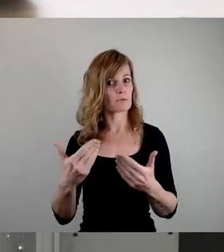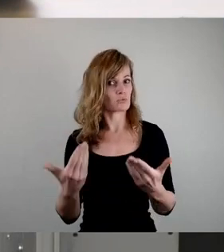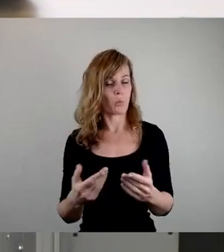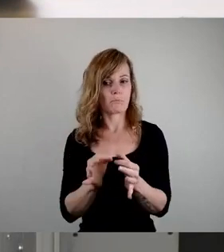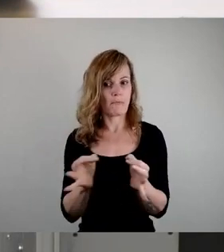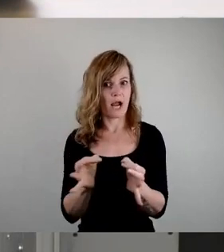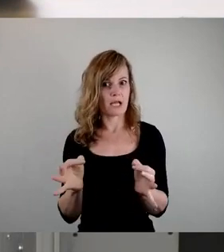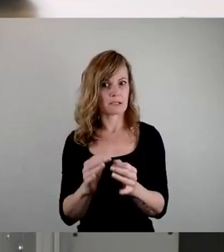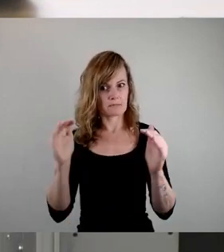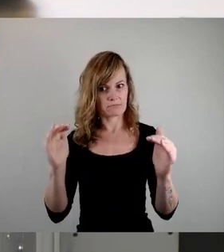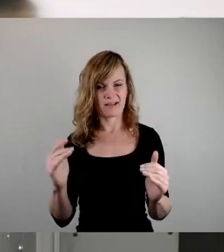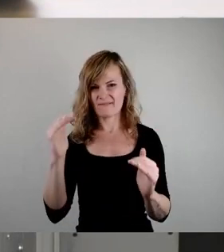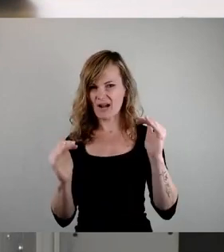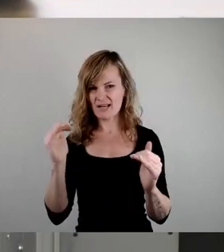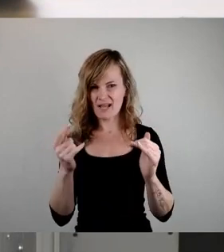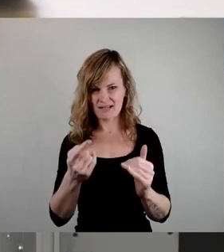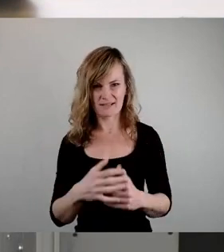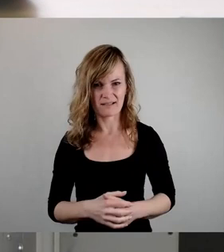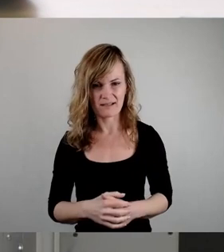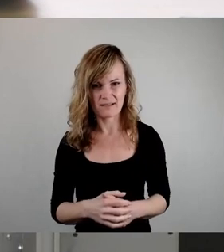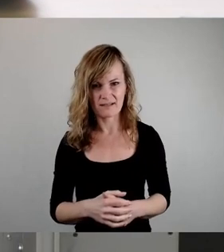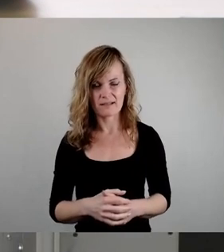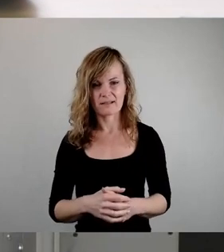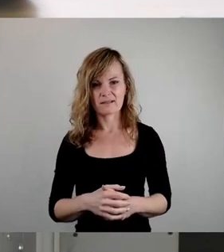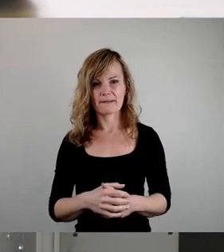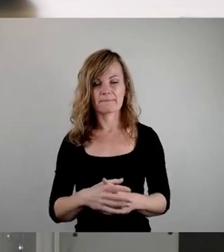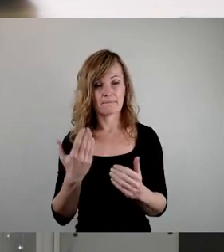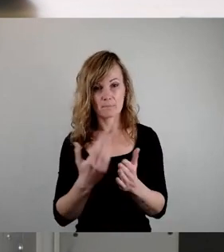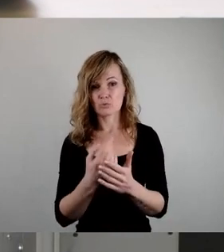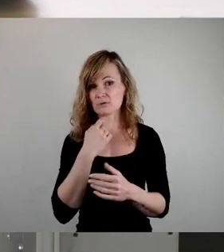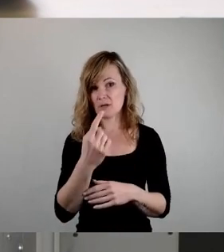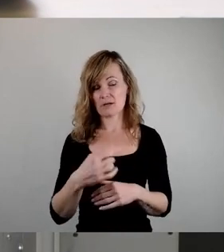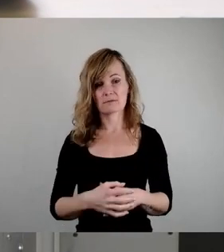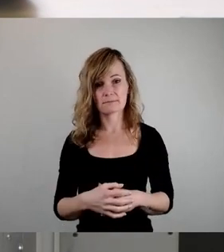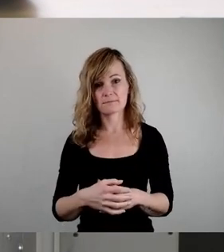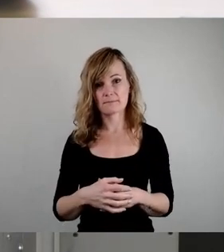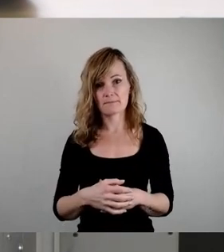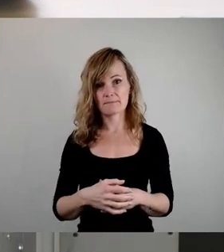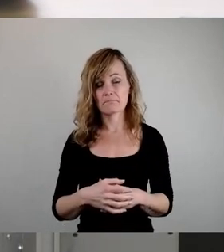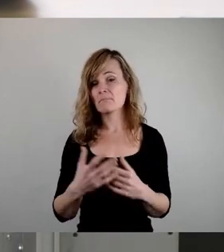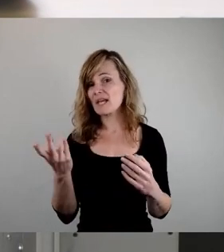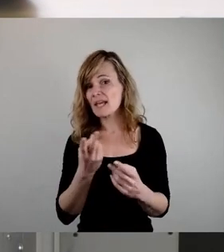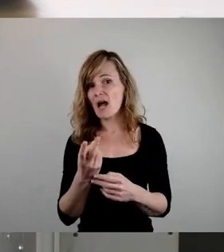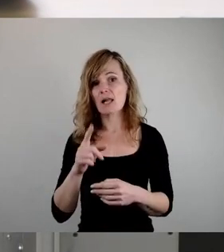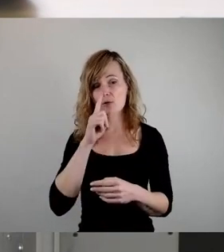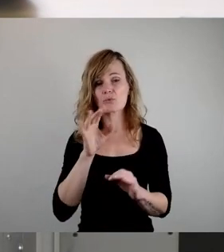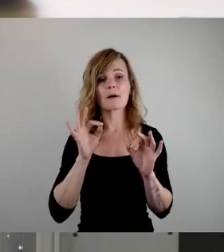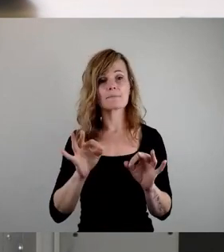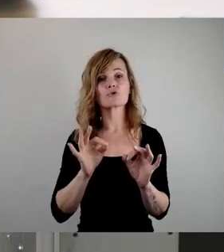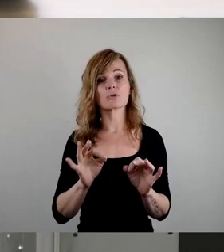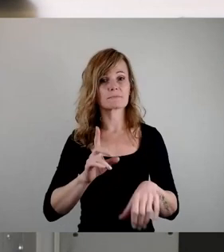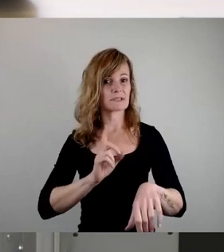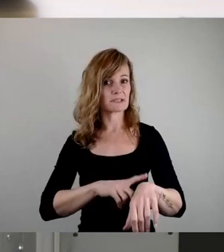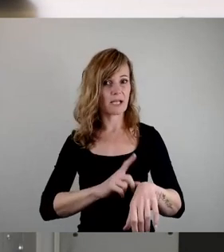bedeutend preiswerter zu installieren. Das muss man immer wieder sagen. Ob das eine saisonale Fährverbindung ist zum Start, um das